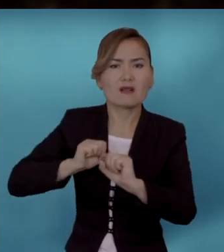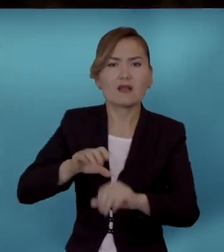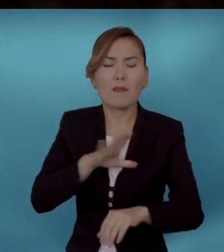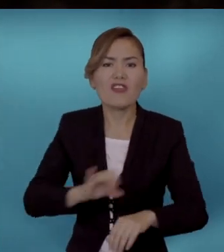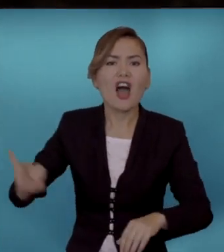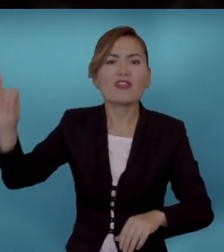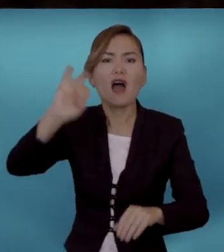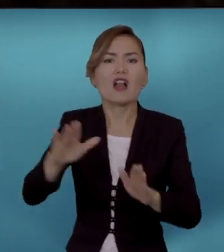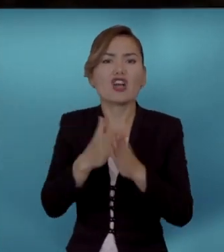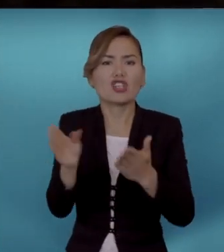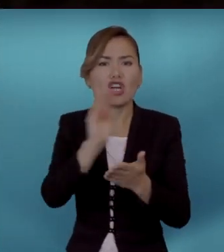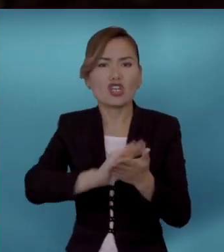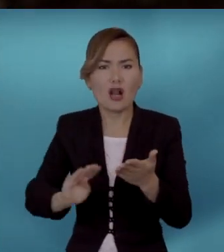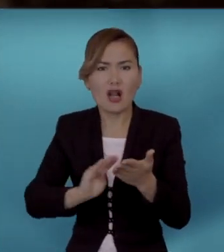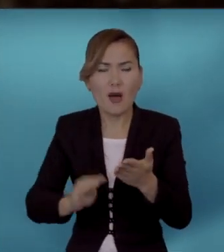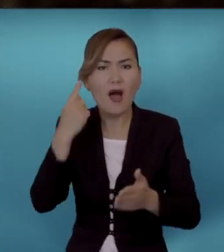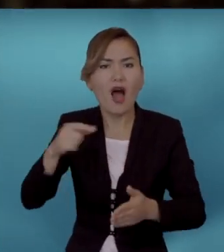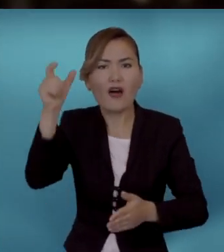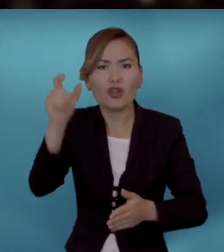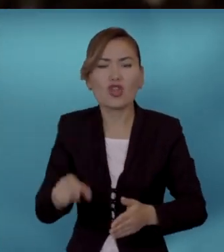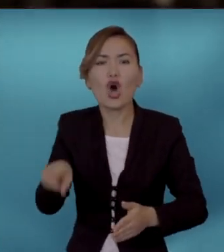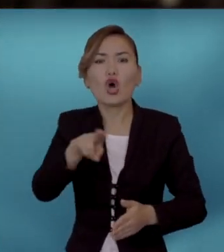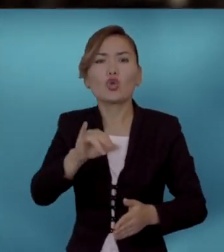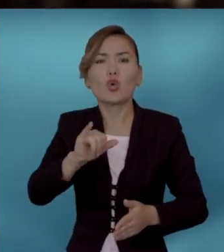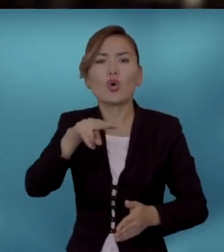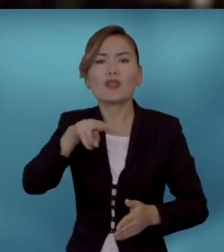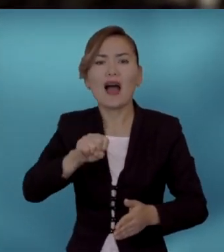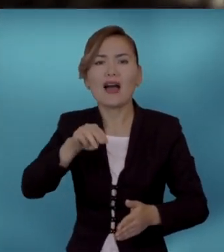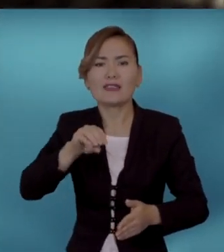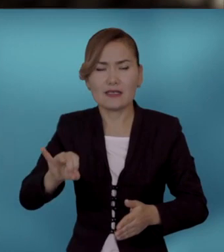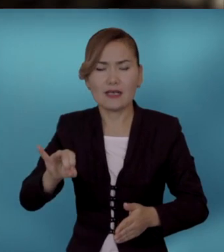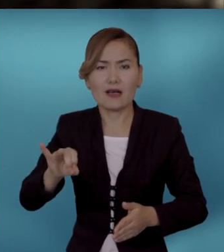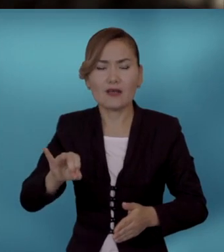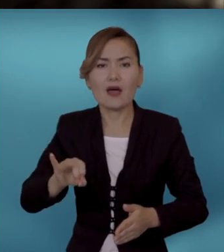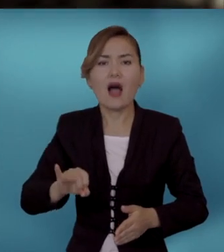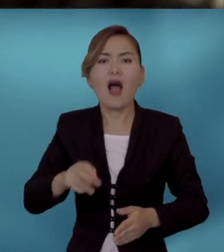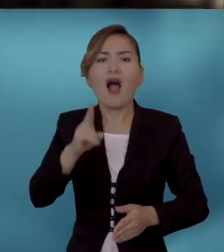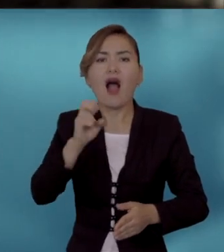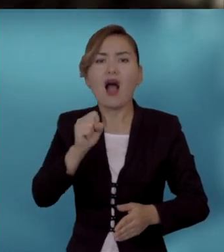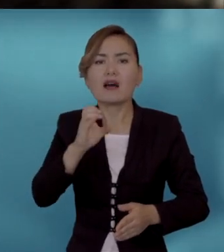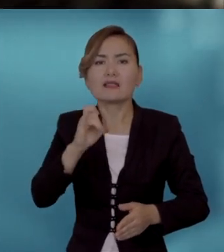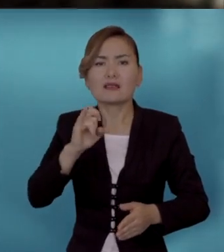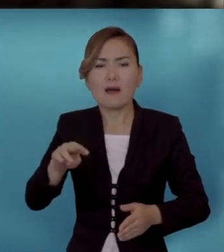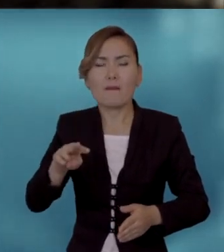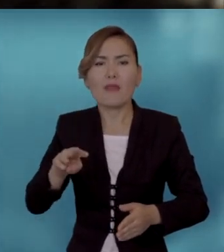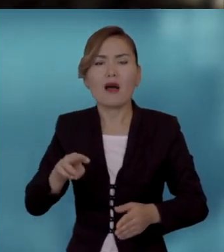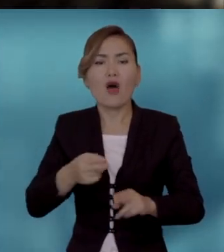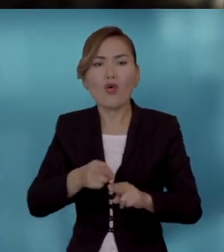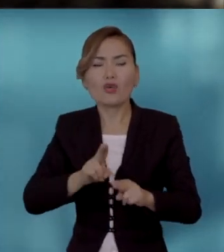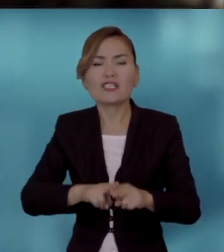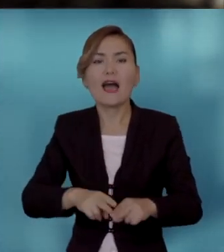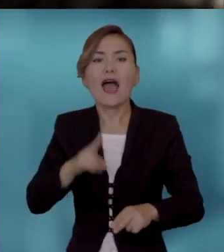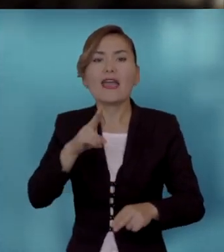хан Қазақтың Керей, Жәнібек және бұрындықтан кейінгі төртінші ханы болды. Қасым қазақ билеушісі әз